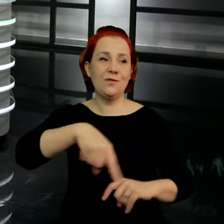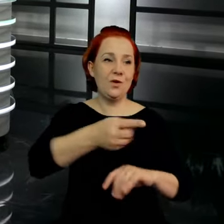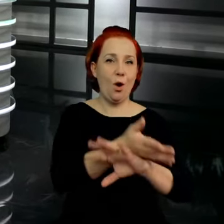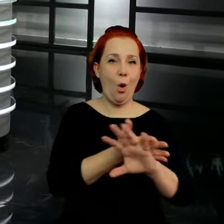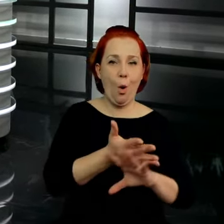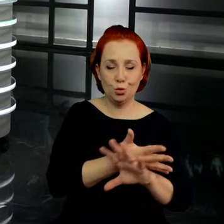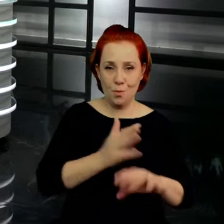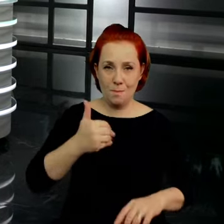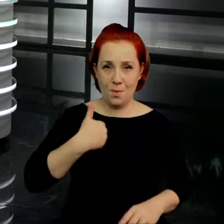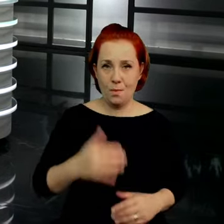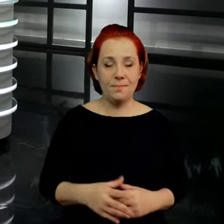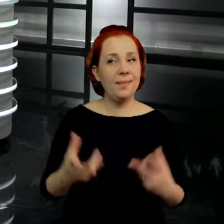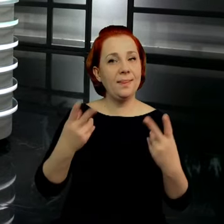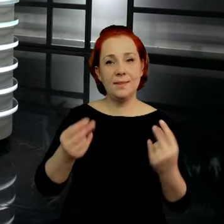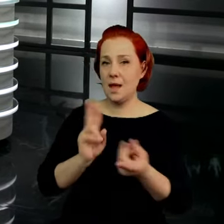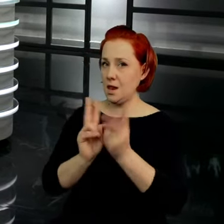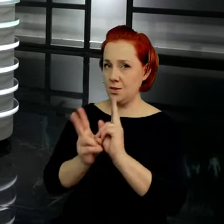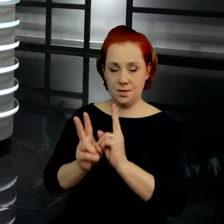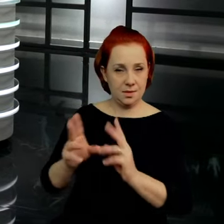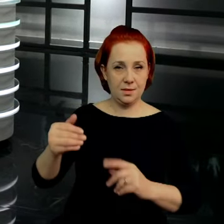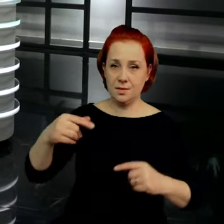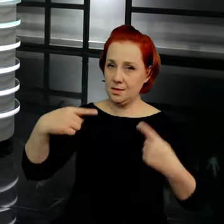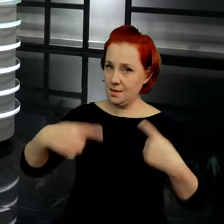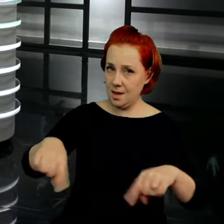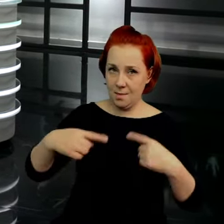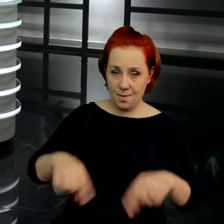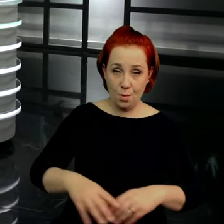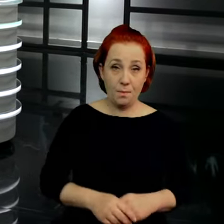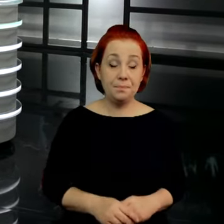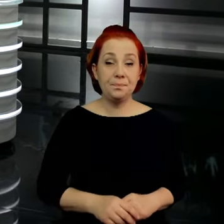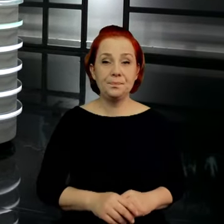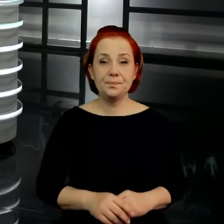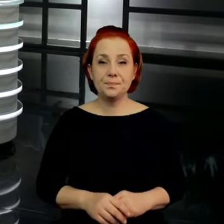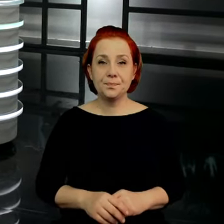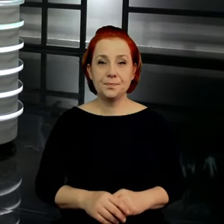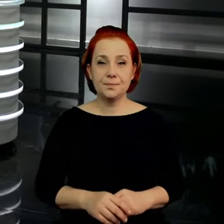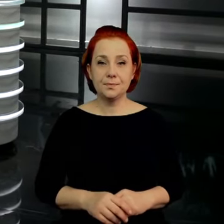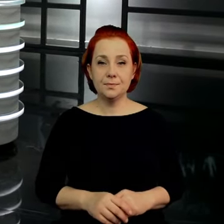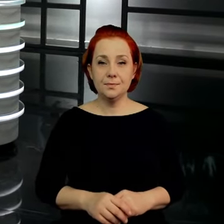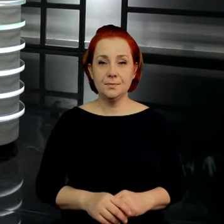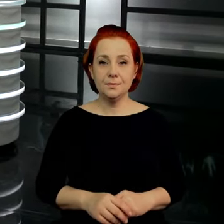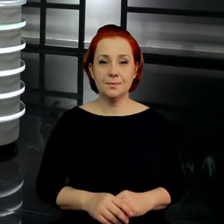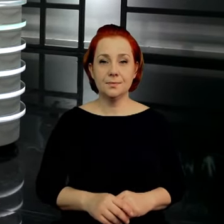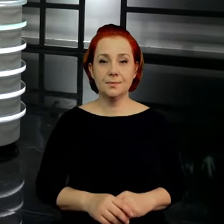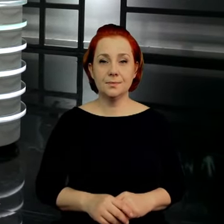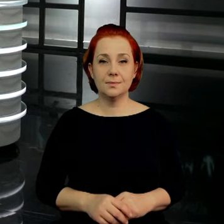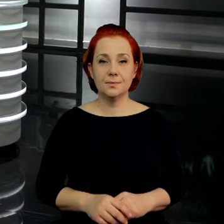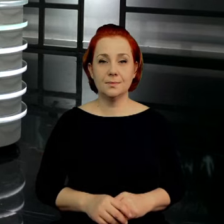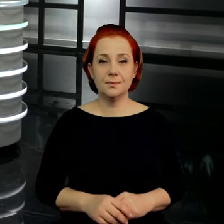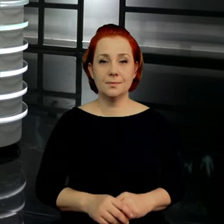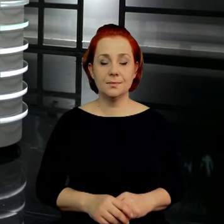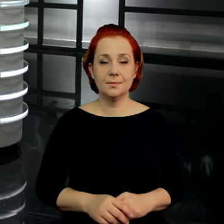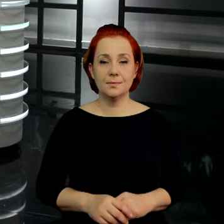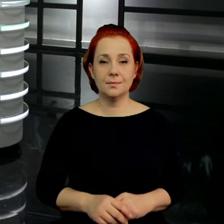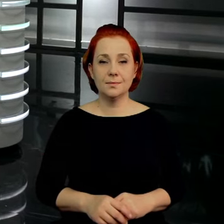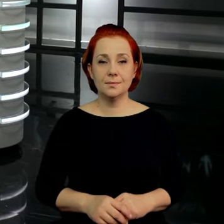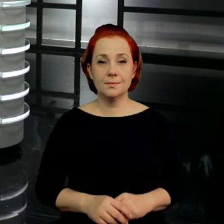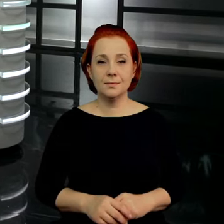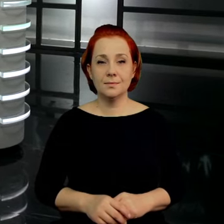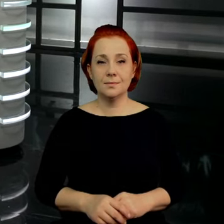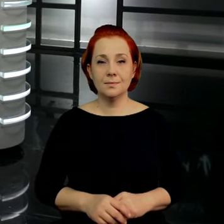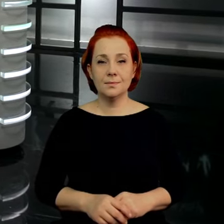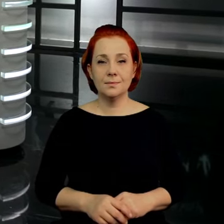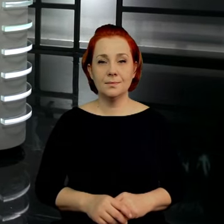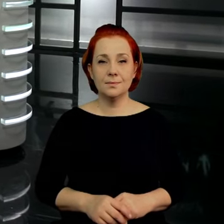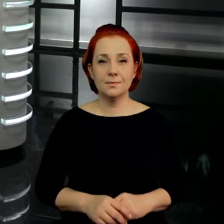Nie oszukaliśmy, bo gdybyśmy oszukali, to byśmy wcisnęli zdradziecko, siedzimy z tyłu, więc też nie widać, które